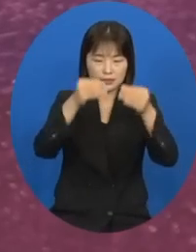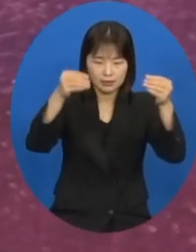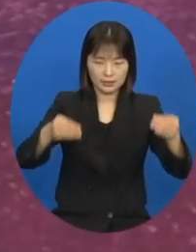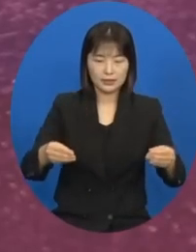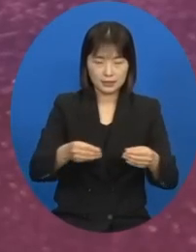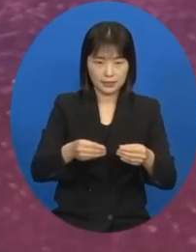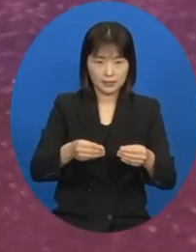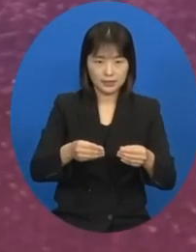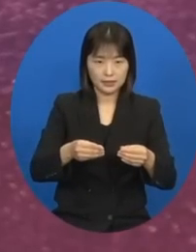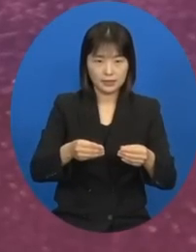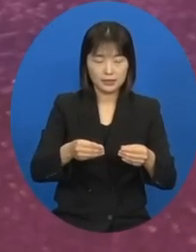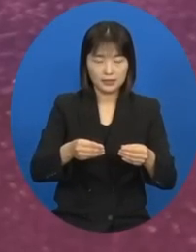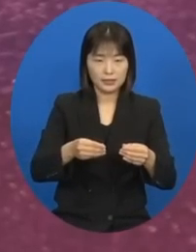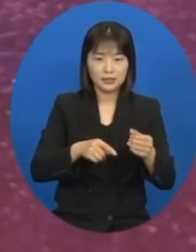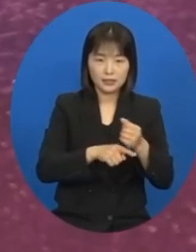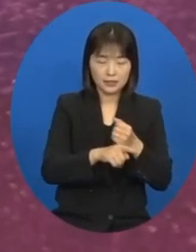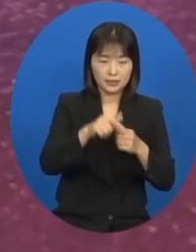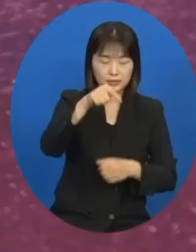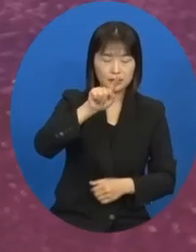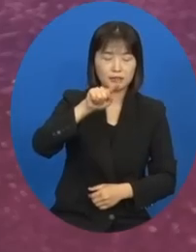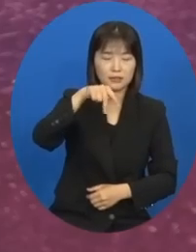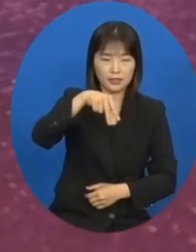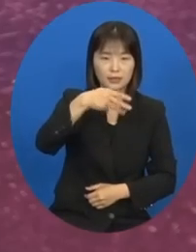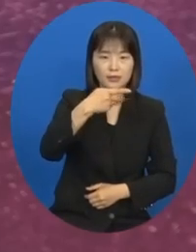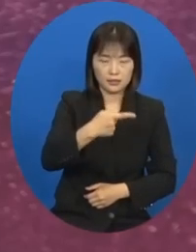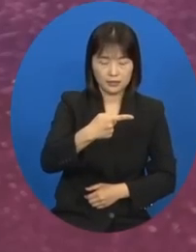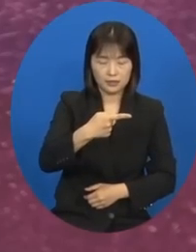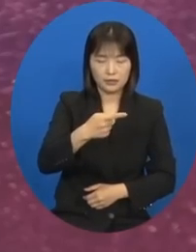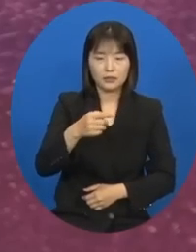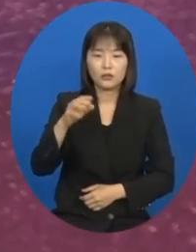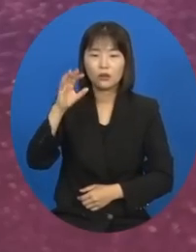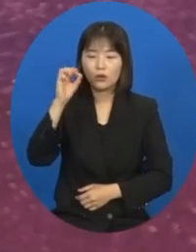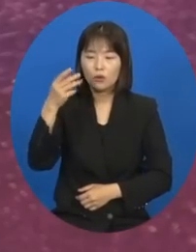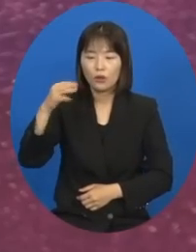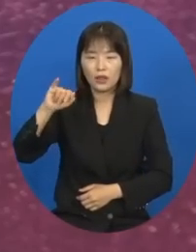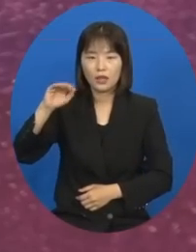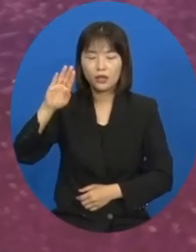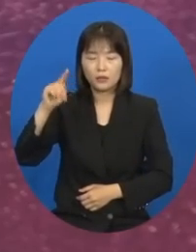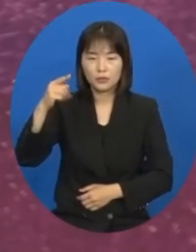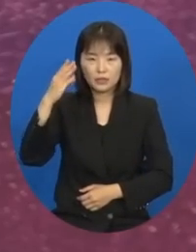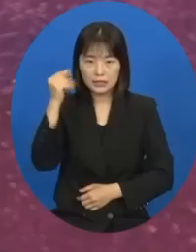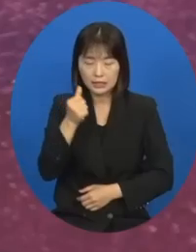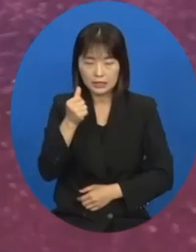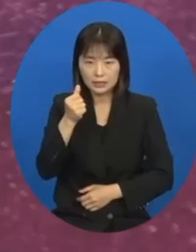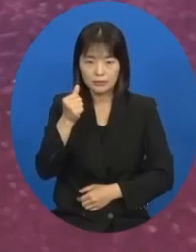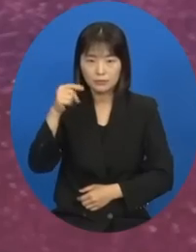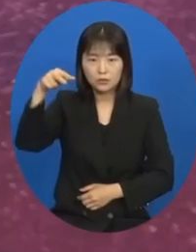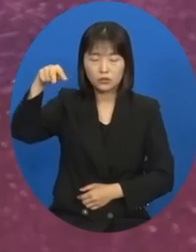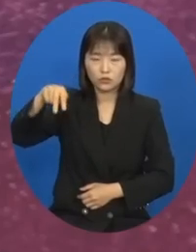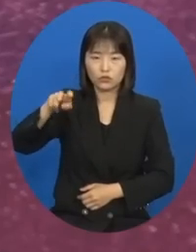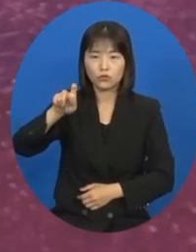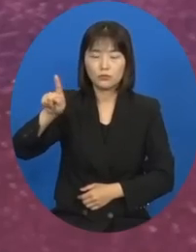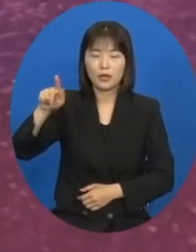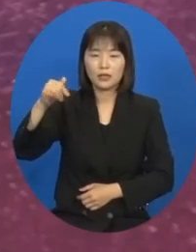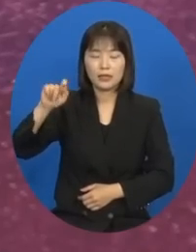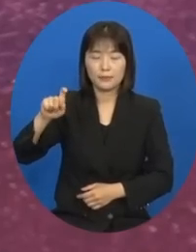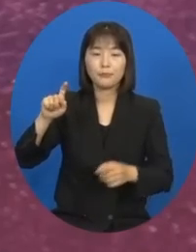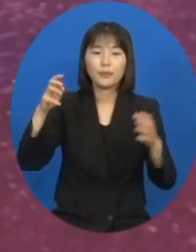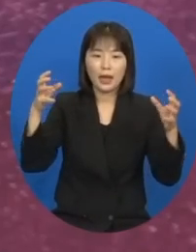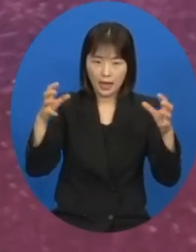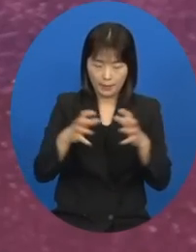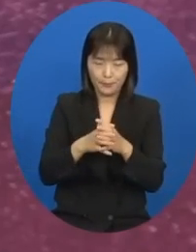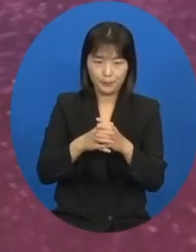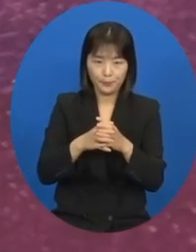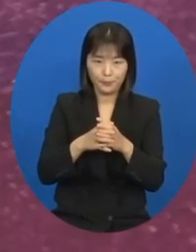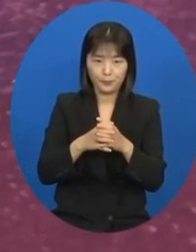가트와 그리고 올리브 기름을 의미하는 슈마님 같은 슈마님이 합쳐져서 겟세마네인데이 겟세마네는